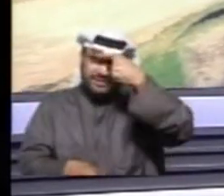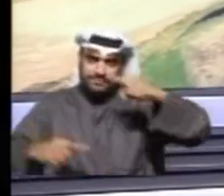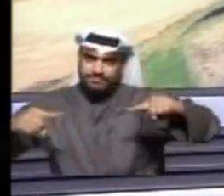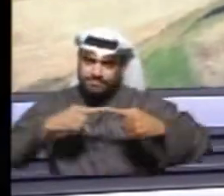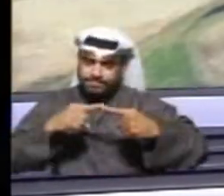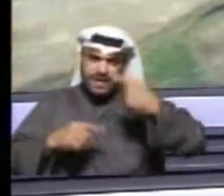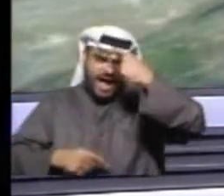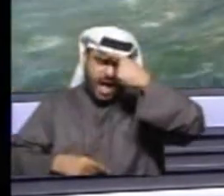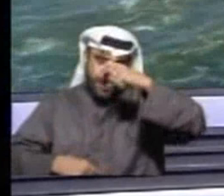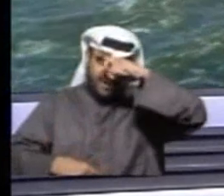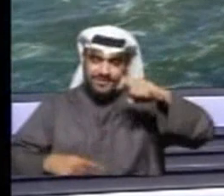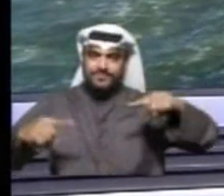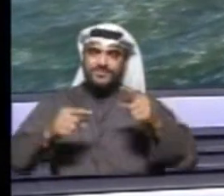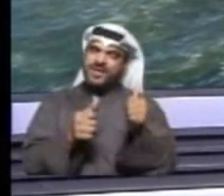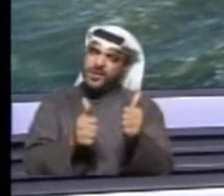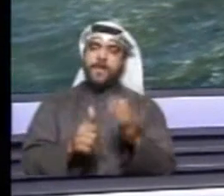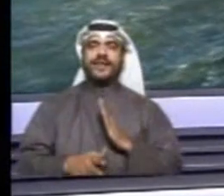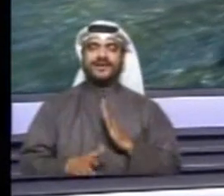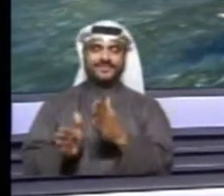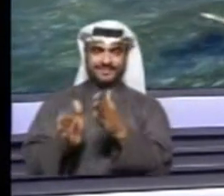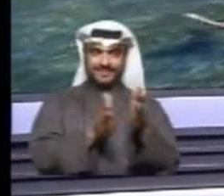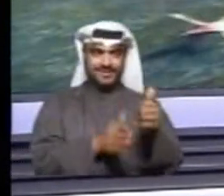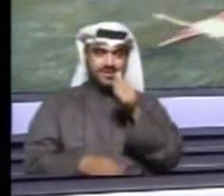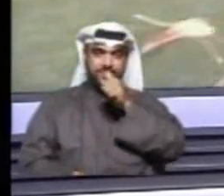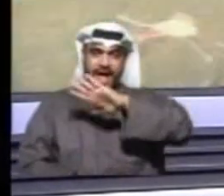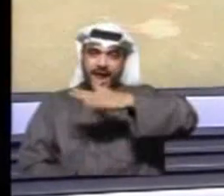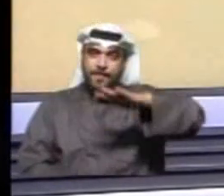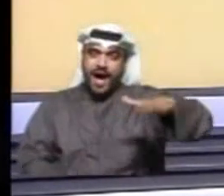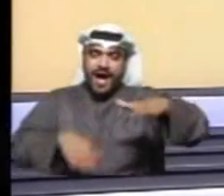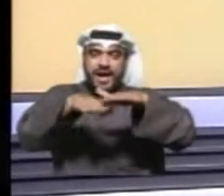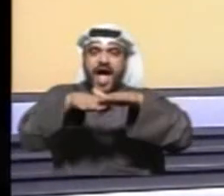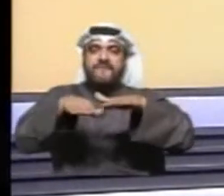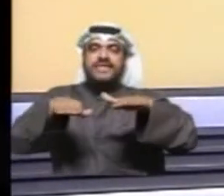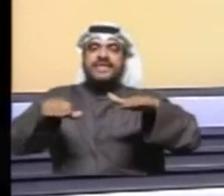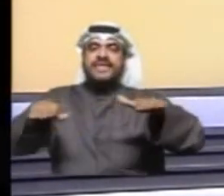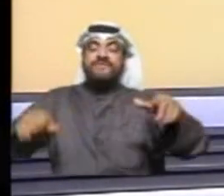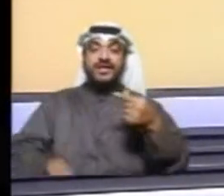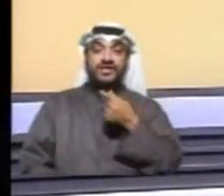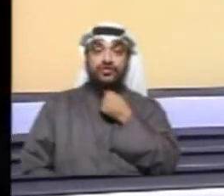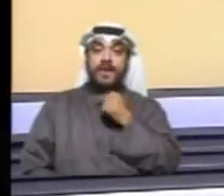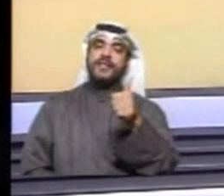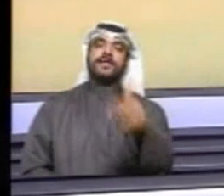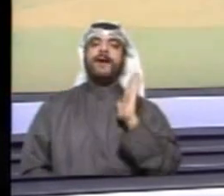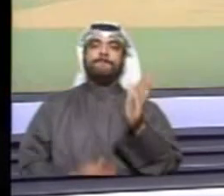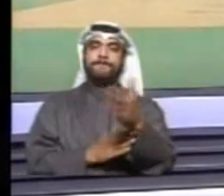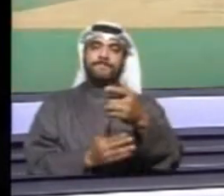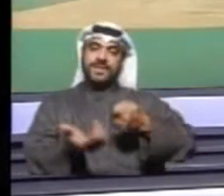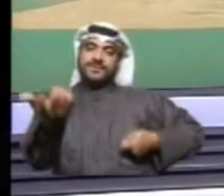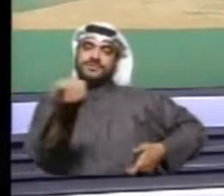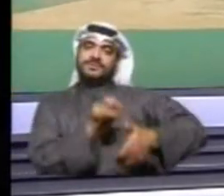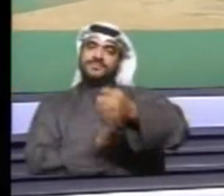في الساعة، شمالية غربية إلى متقلبة الاتجاه. البحر راح يكون خفيف إلى معتدل، فاللي بينزل البحر يوم الجمعة راح يكون مناسب، 22 العظمى